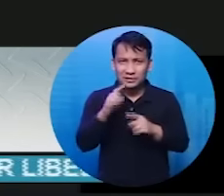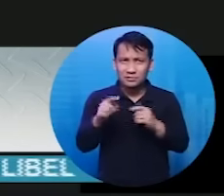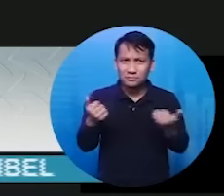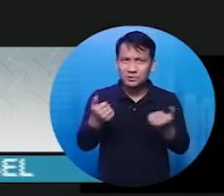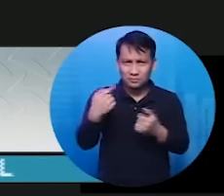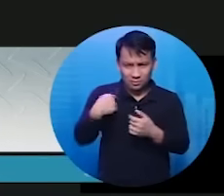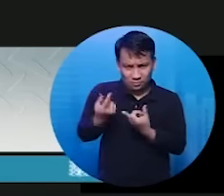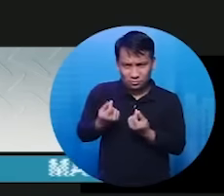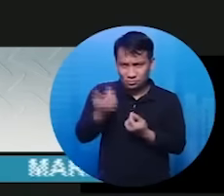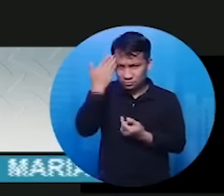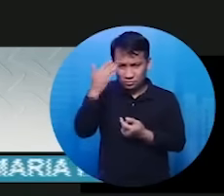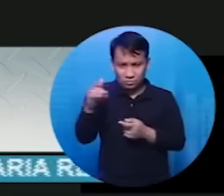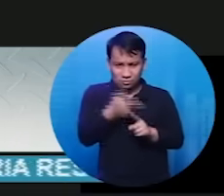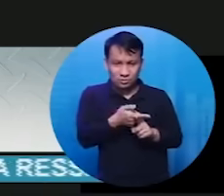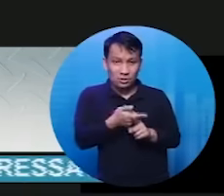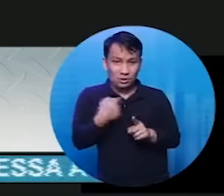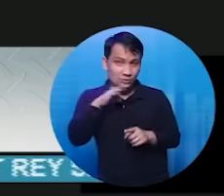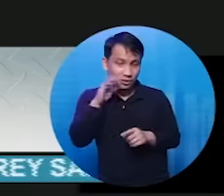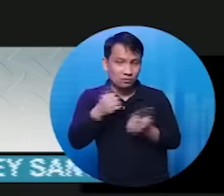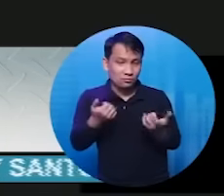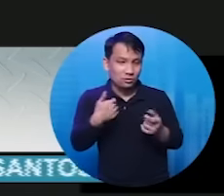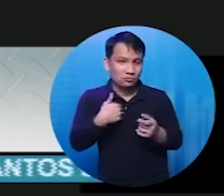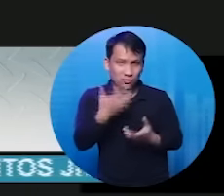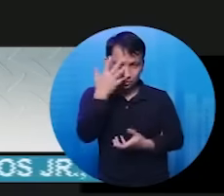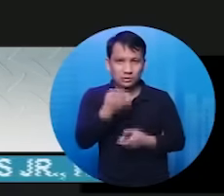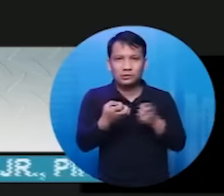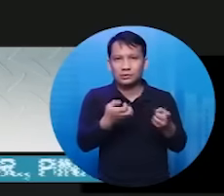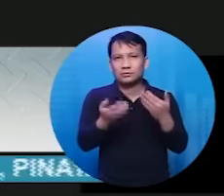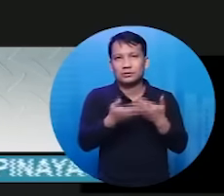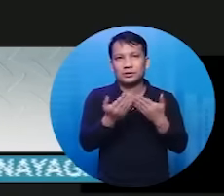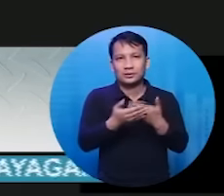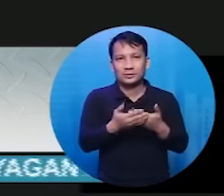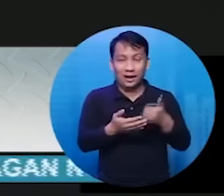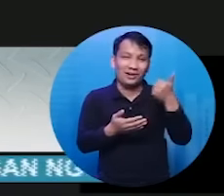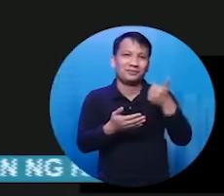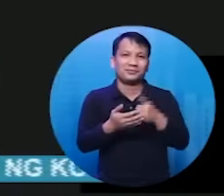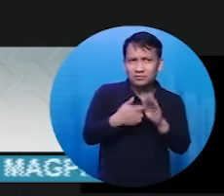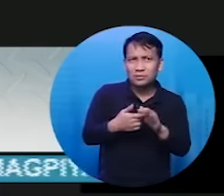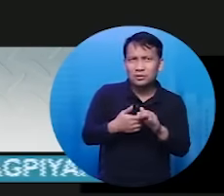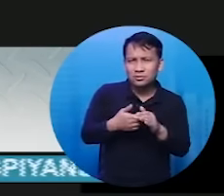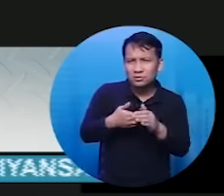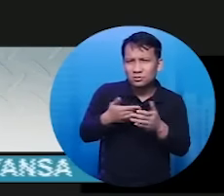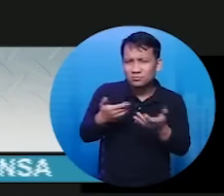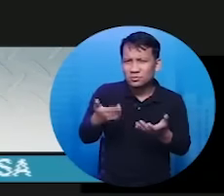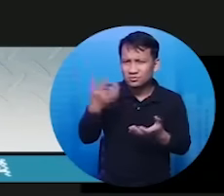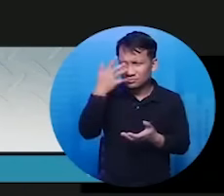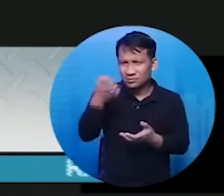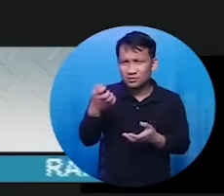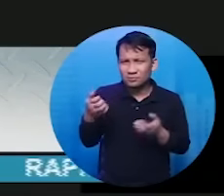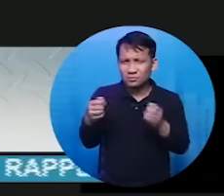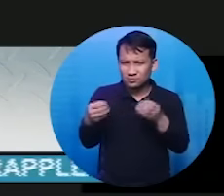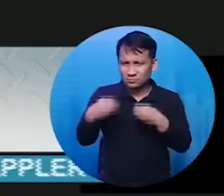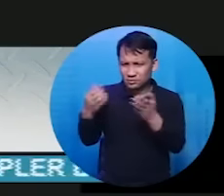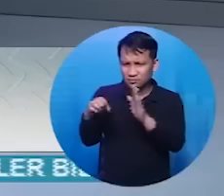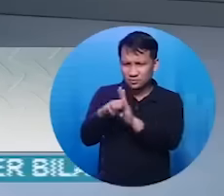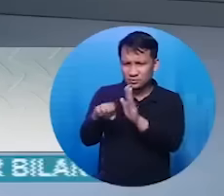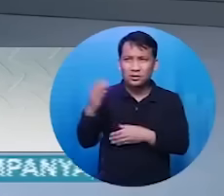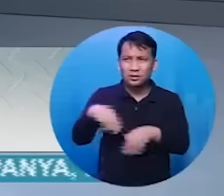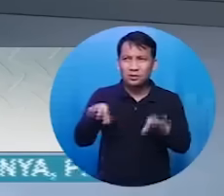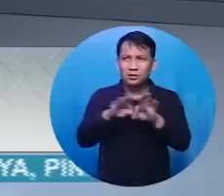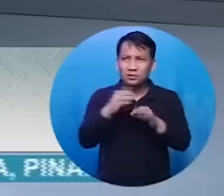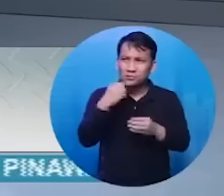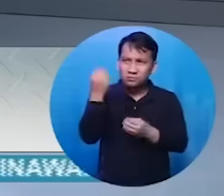hindi ko alam na hindi niya po nagustuhan, nagagalit po siya, nagwawala po siya. Magbigay ko kayo ng example ng mga bagay